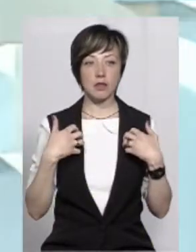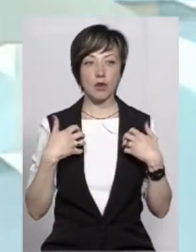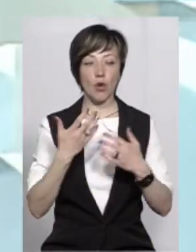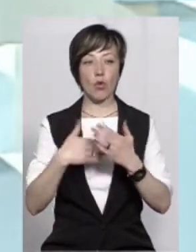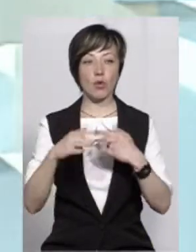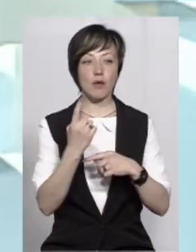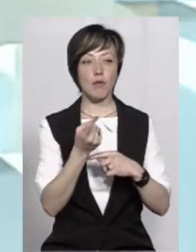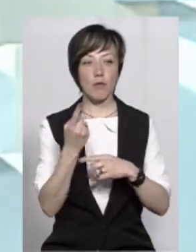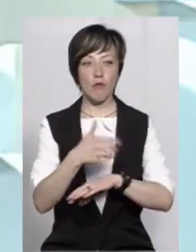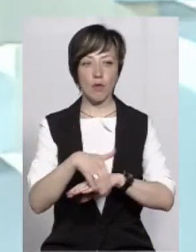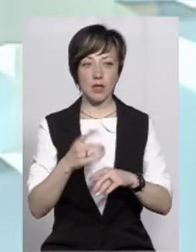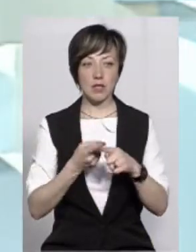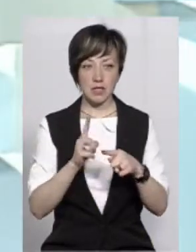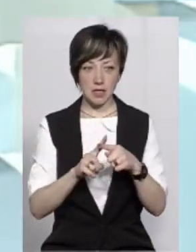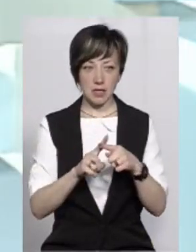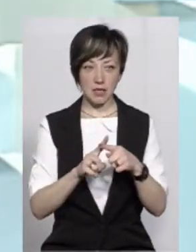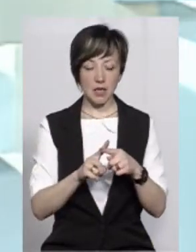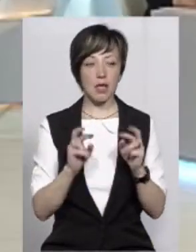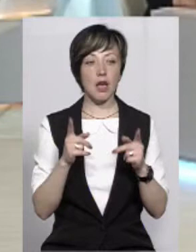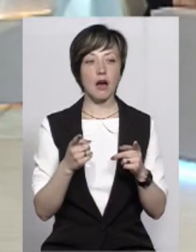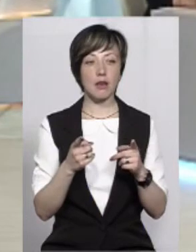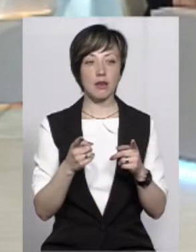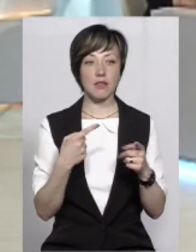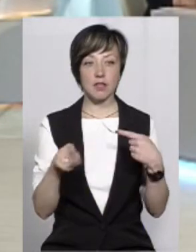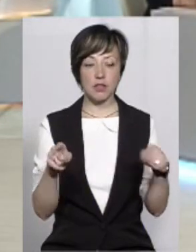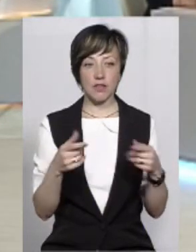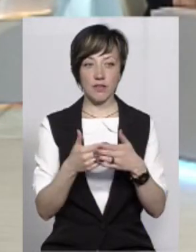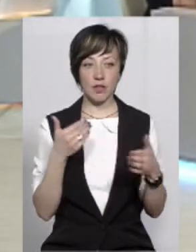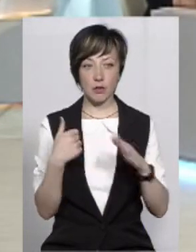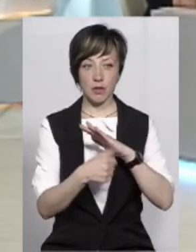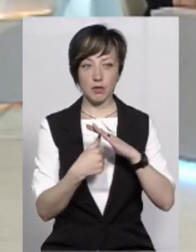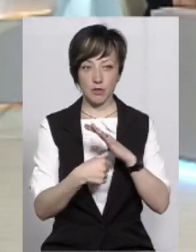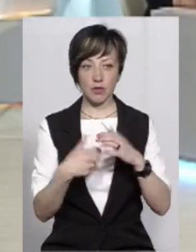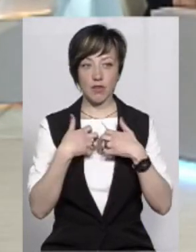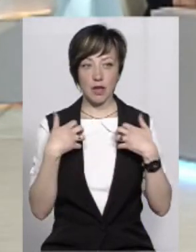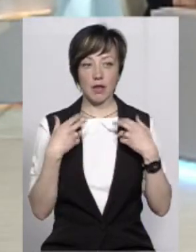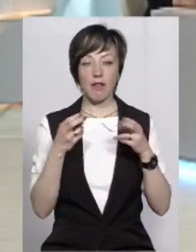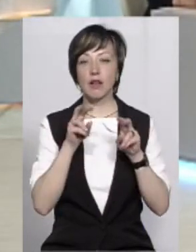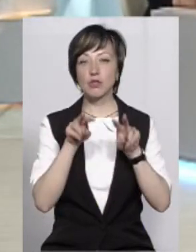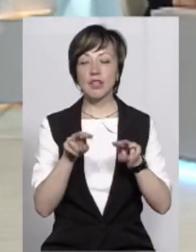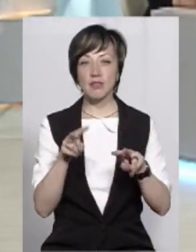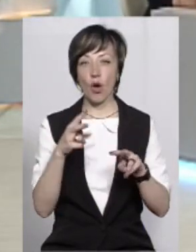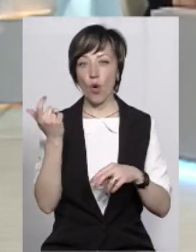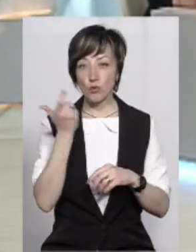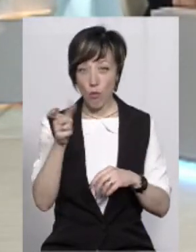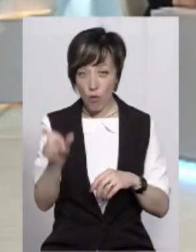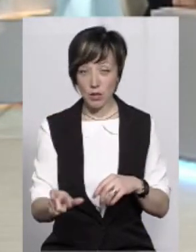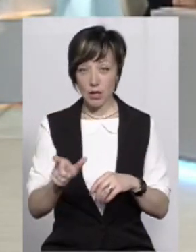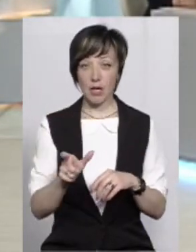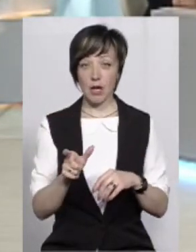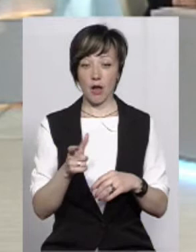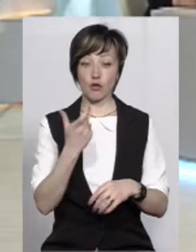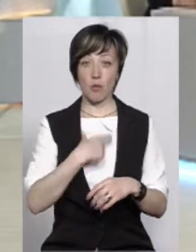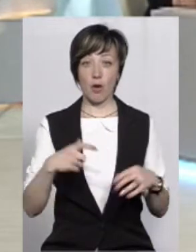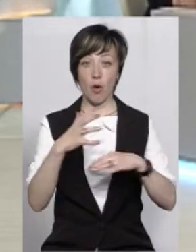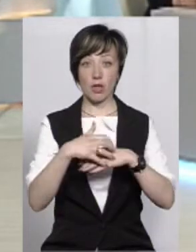ходять по вулиці. Скажіть, це, от, тоді як, чим вона відлічається від безпритульної тварини? Де, на що дивиться хазяїн? Якщо він завів